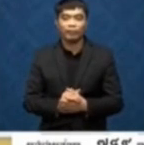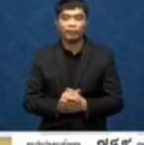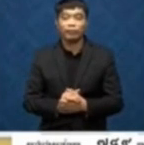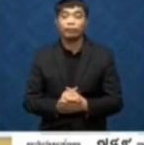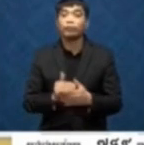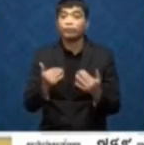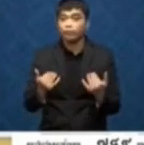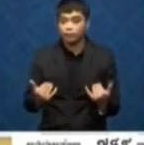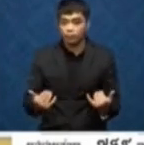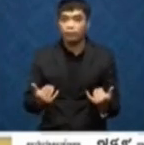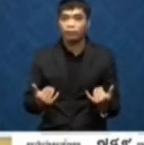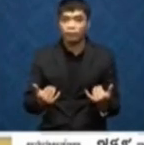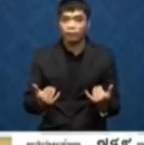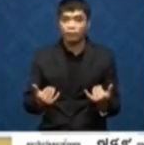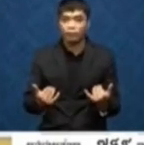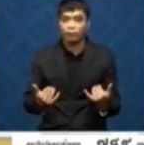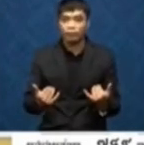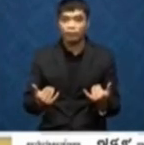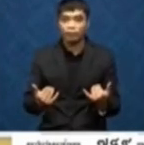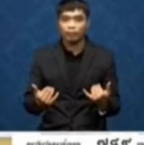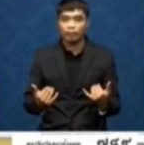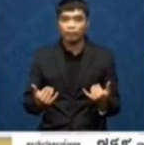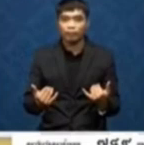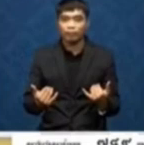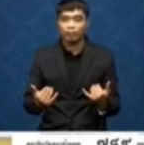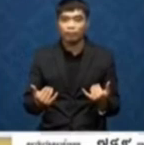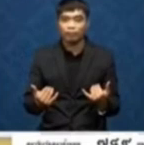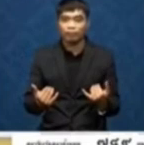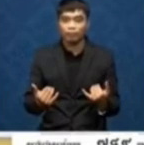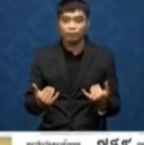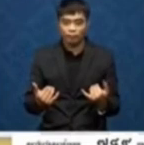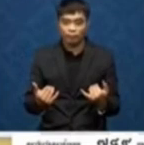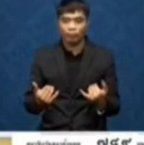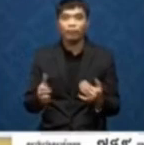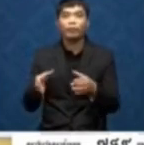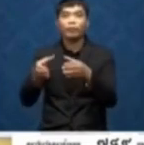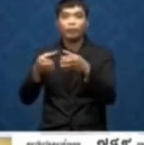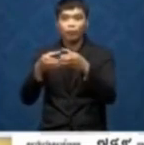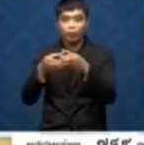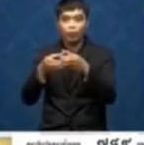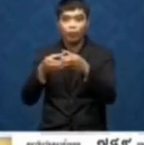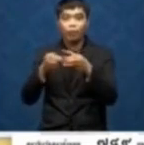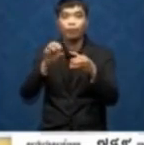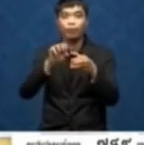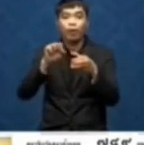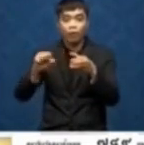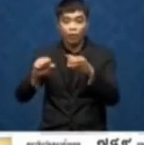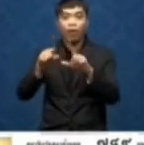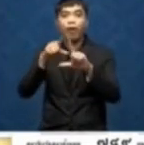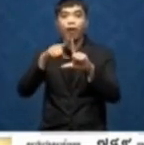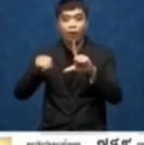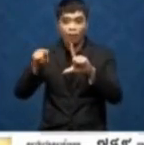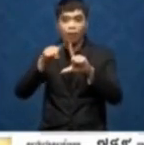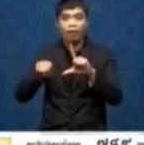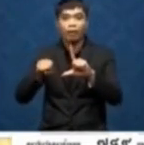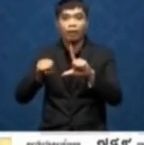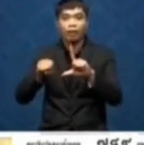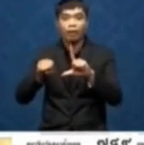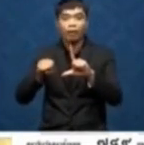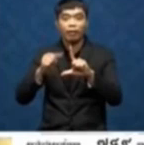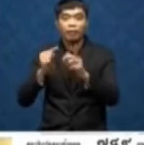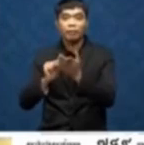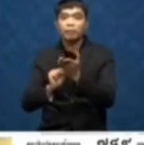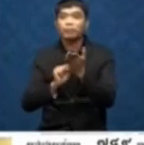วันนี้พรรคก้าวไกลมีการยื่นเส